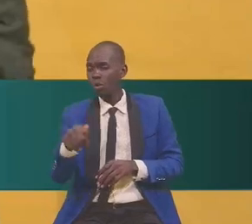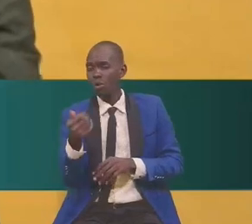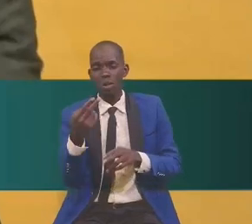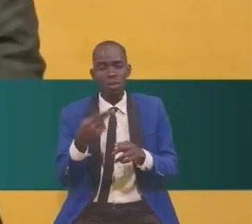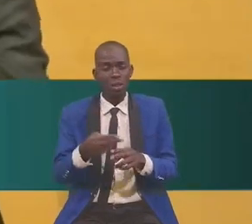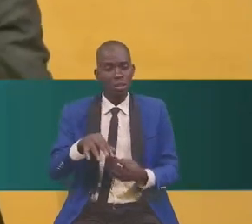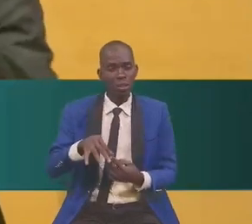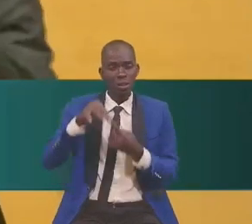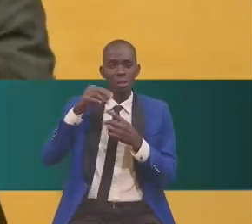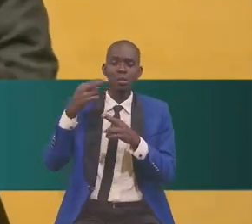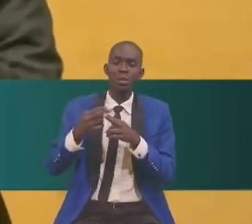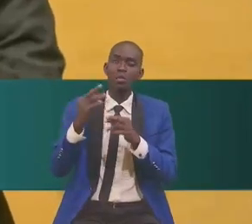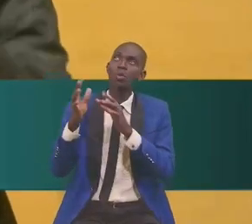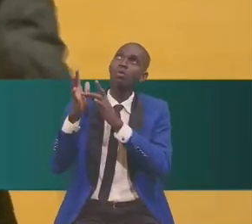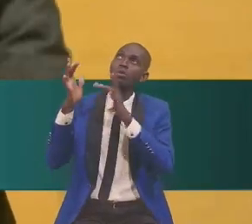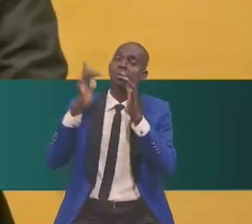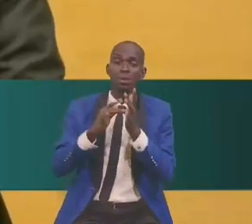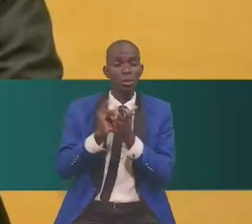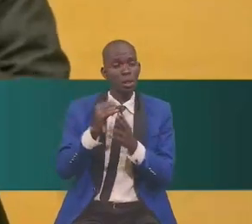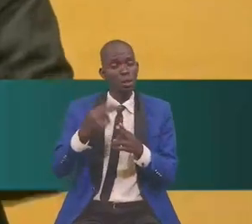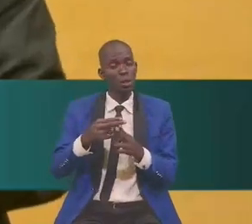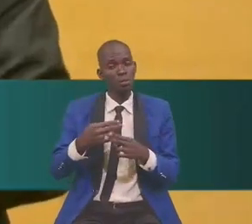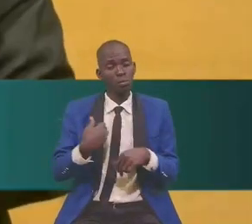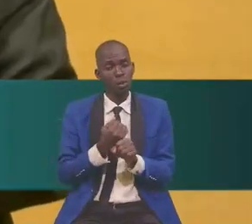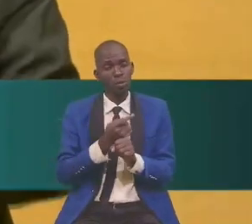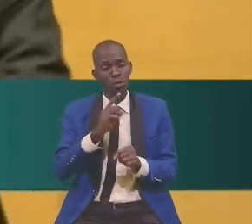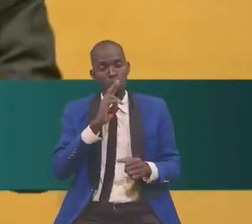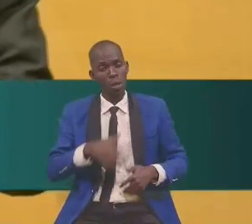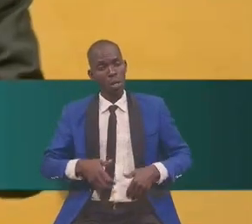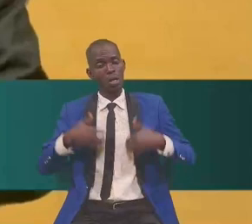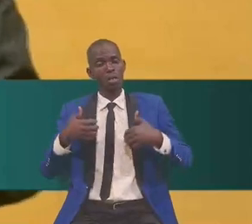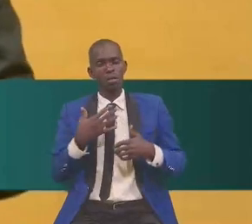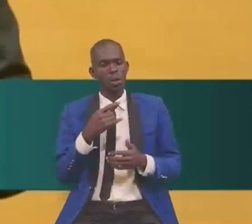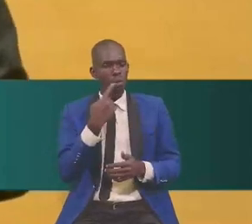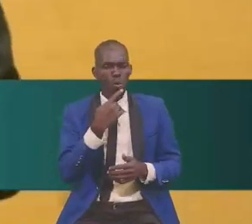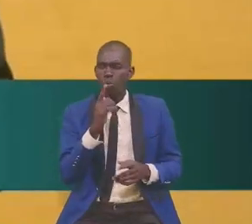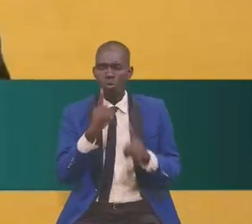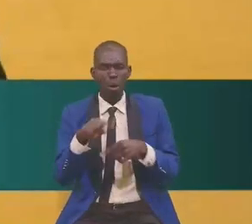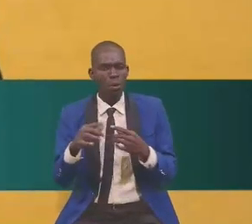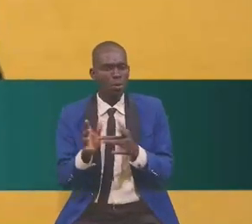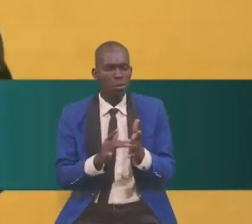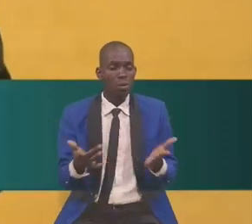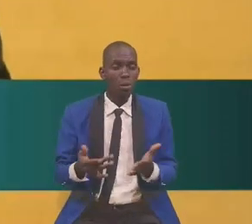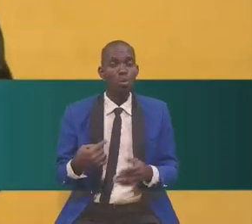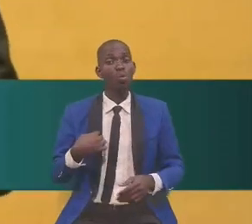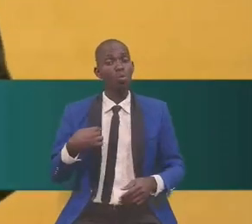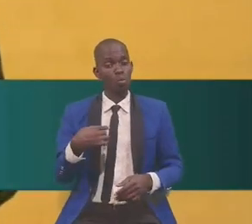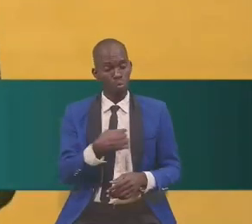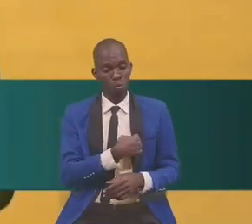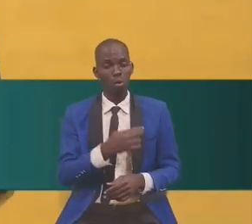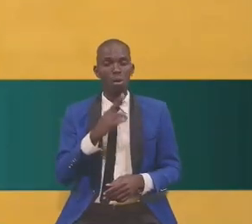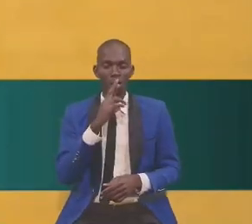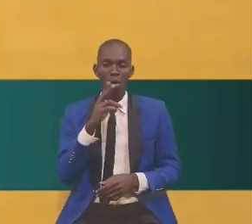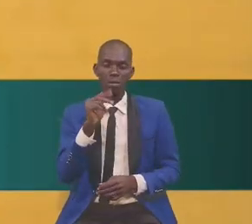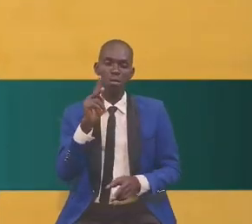Jésus-Christ. Cela vous irrite, cela vous offense, et vous dites, qui dit ça? Qui dit ça? C'est nous, sommes les sciences. Si vous